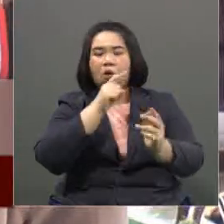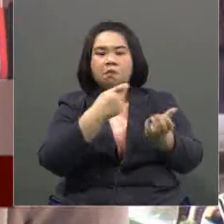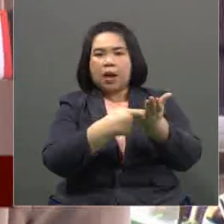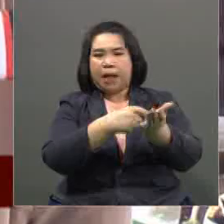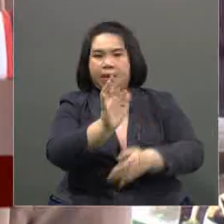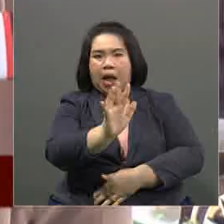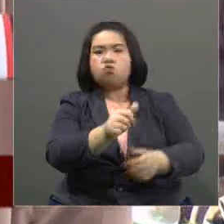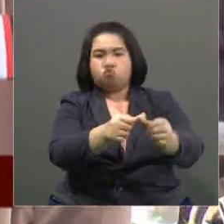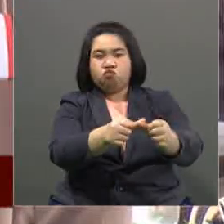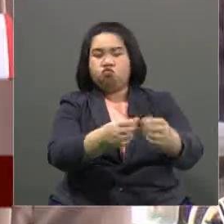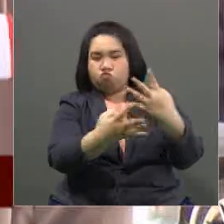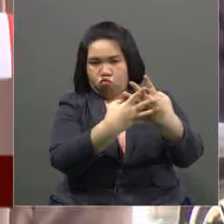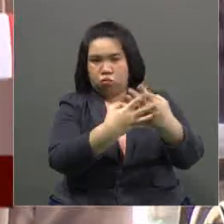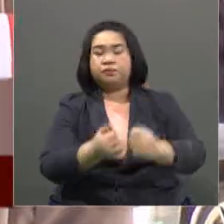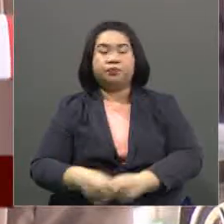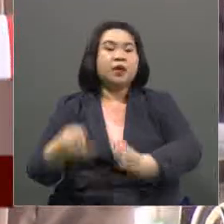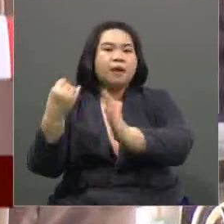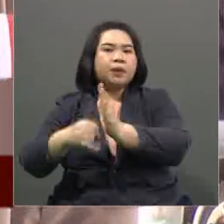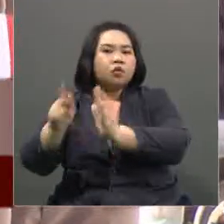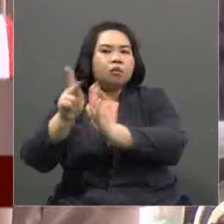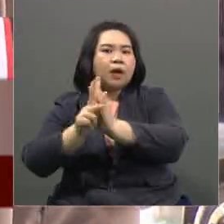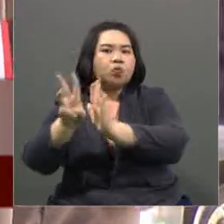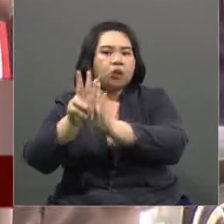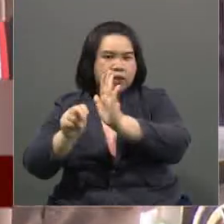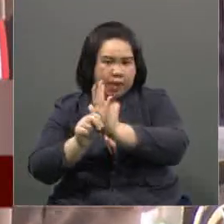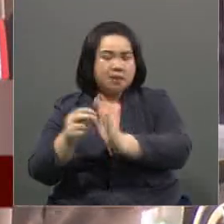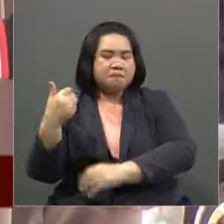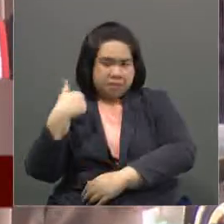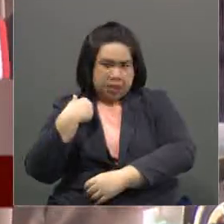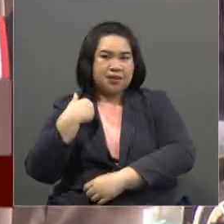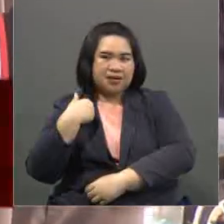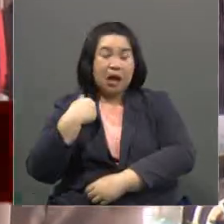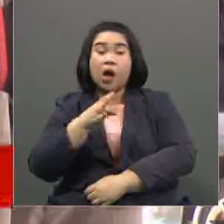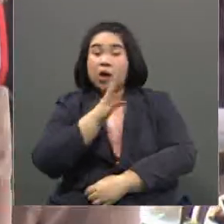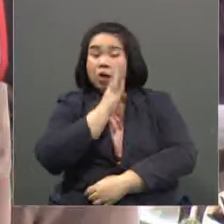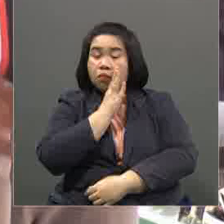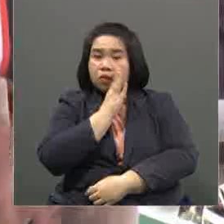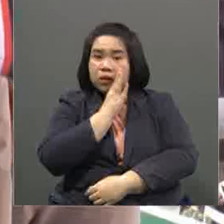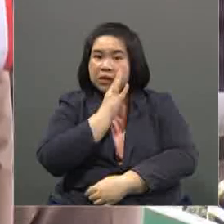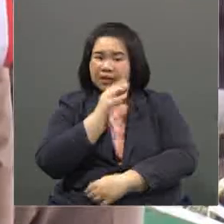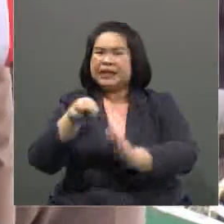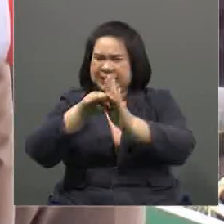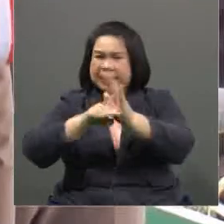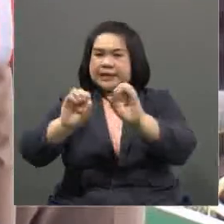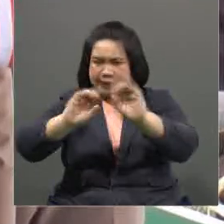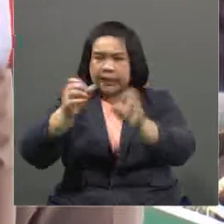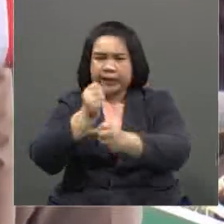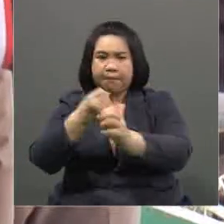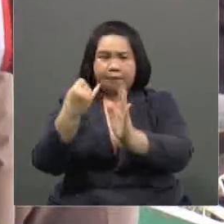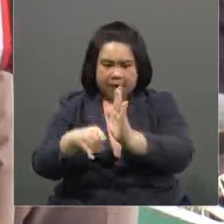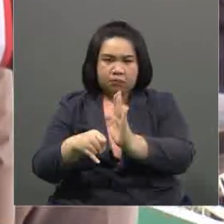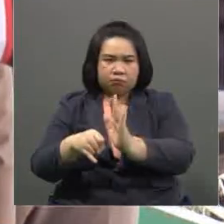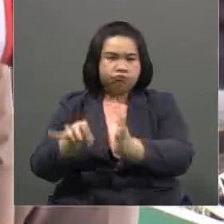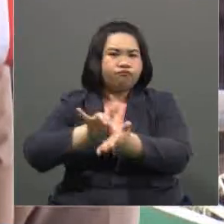ตัวนะครับส่วนวินัยร้ายแรงนะครับจะตั้งวินัยร้ายแรงถ้าชัดเจนอยู่แล้วครับก็คือ